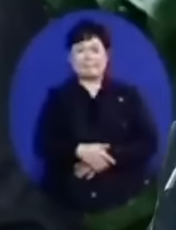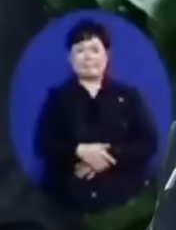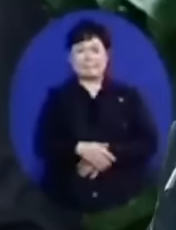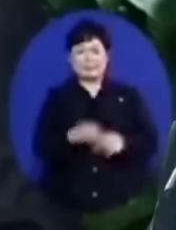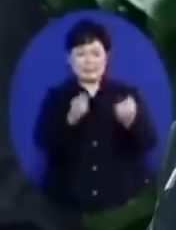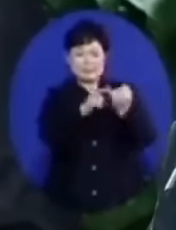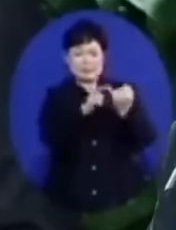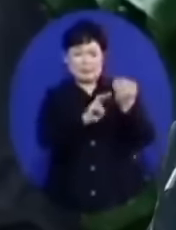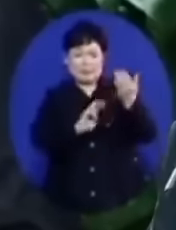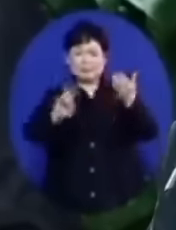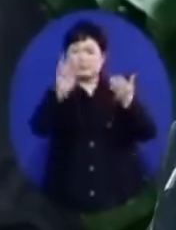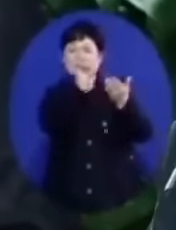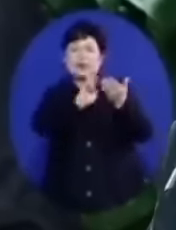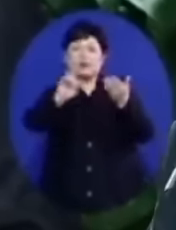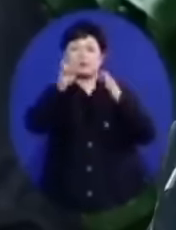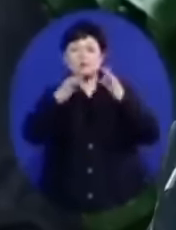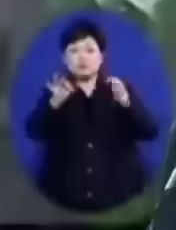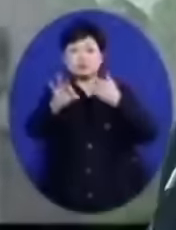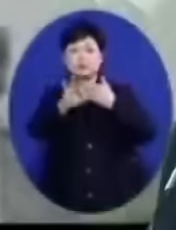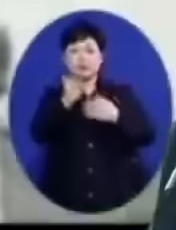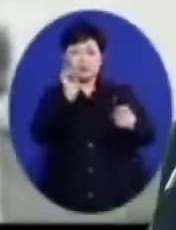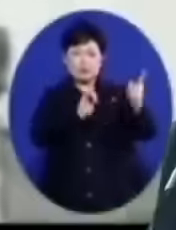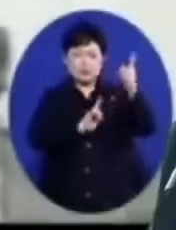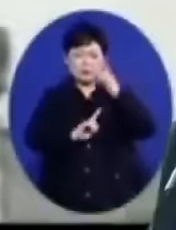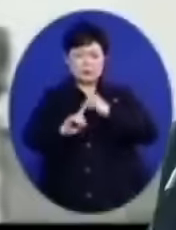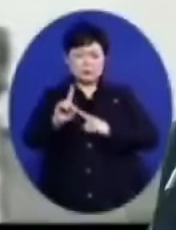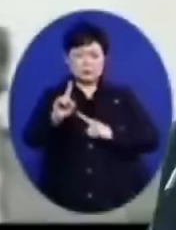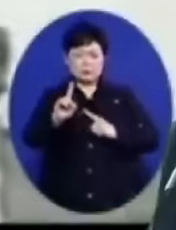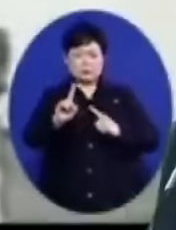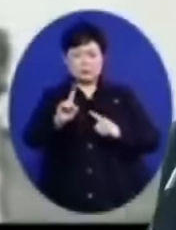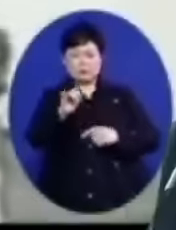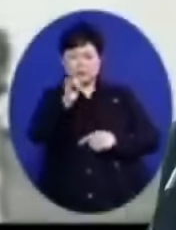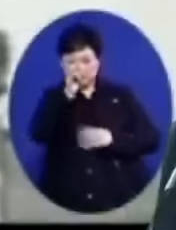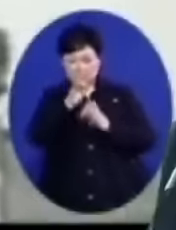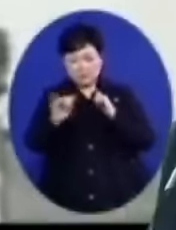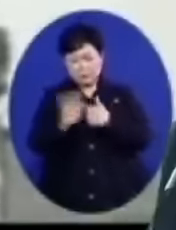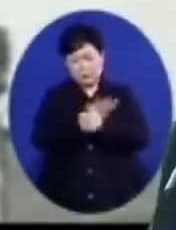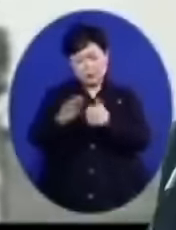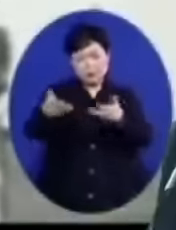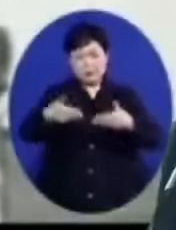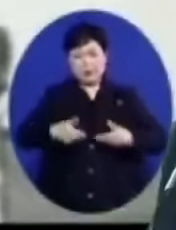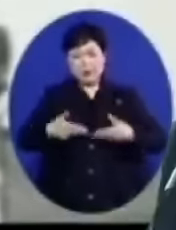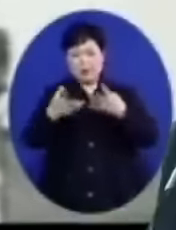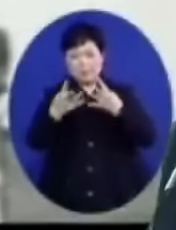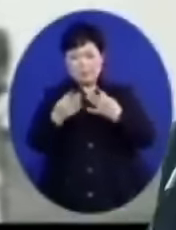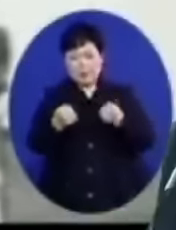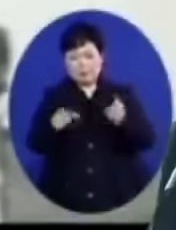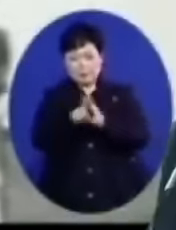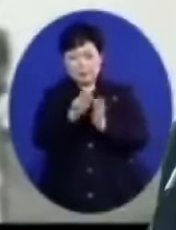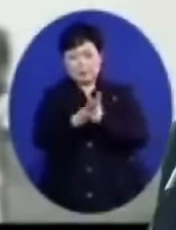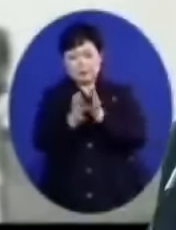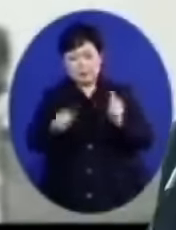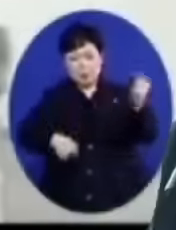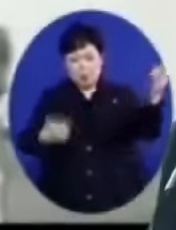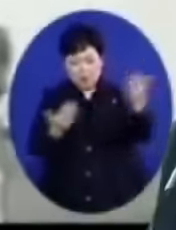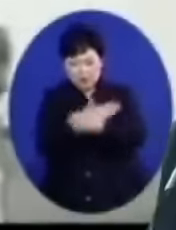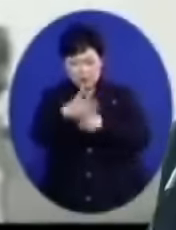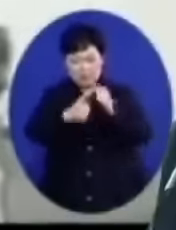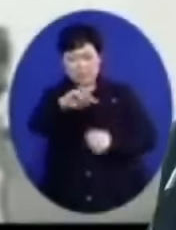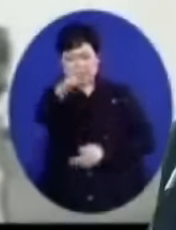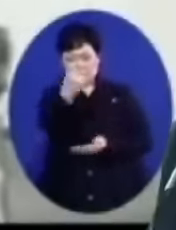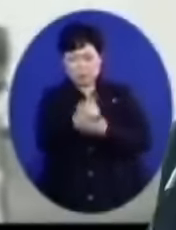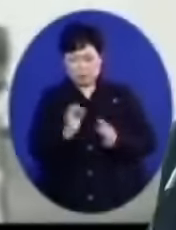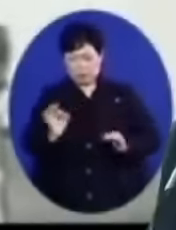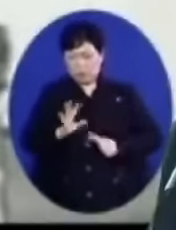그녀가 찬양을 하면 상처받은 영혼들이 위로를 받고 많은 불신자들이 회개하여 하나님께로 돌아오는